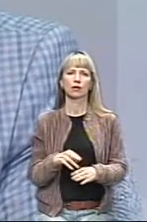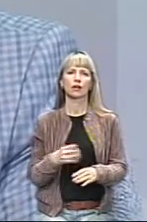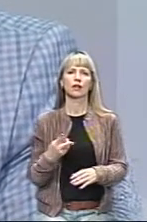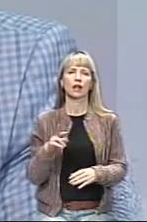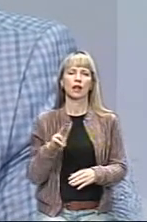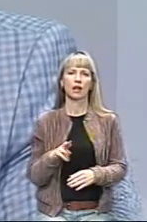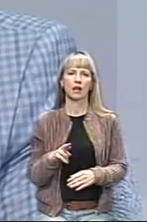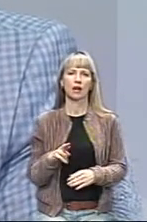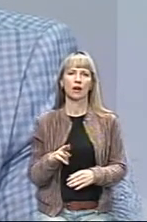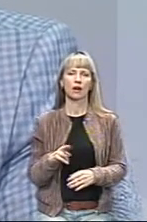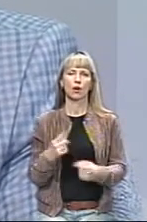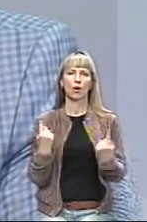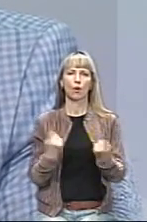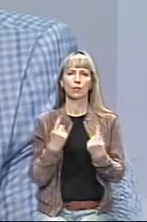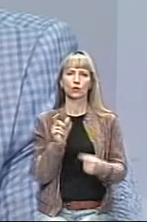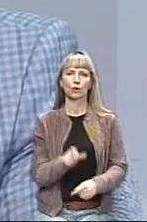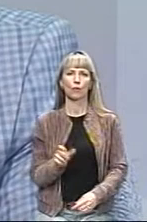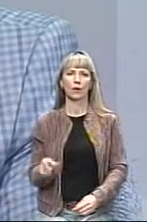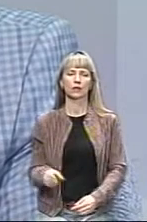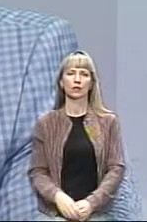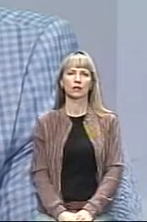для пересічних громадян.